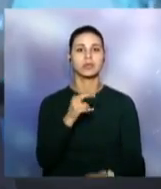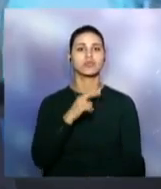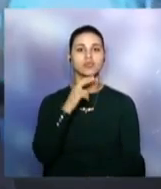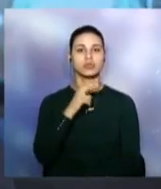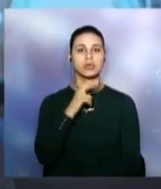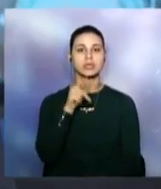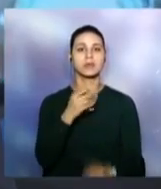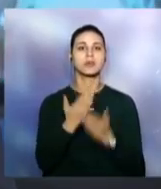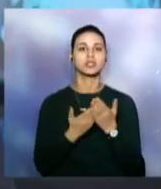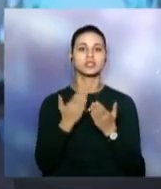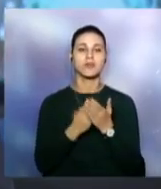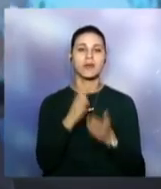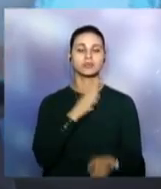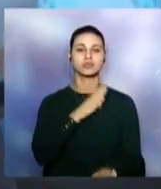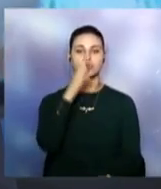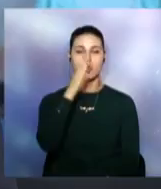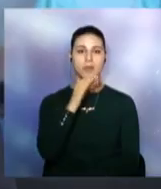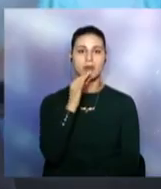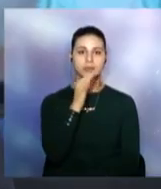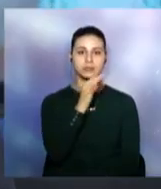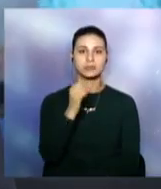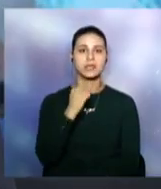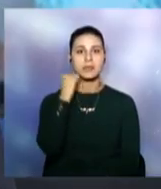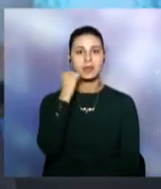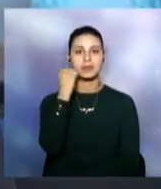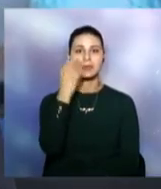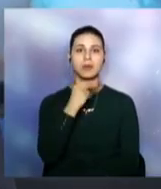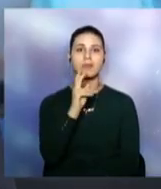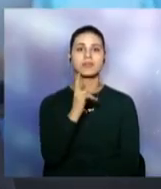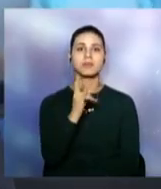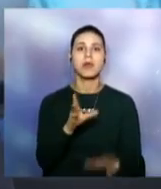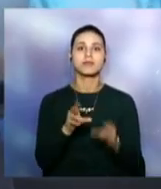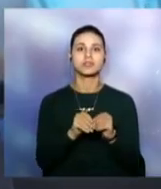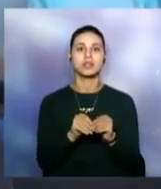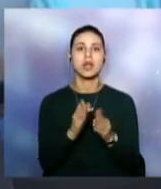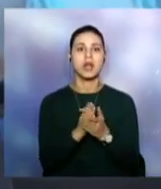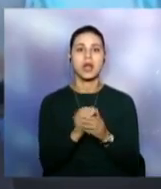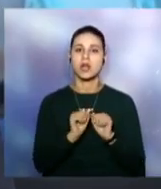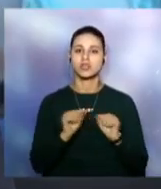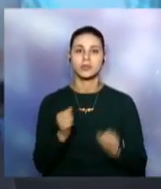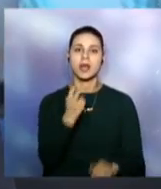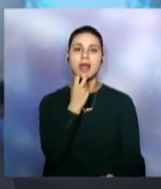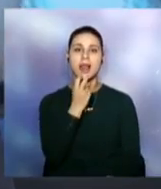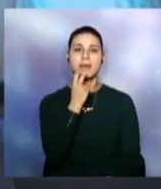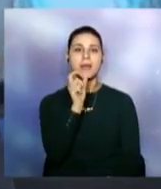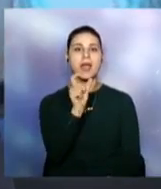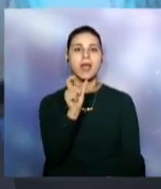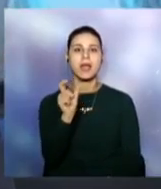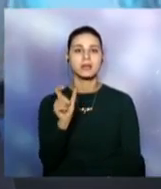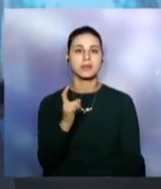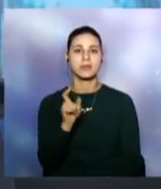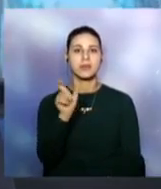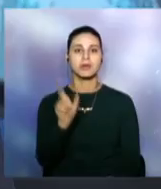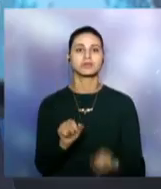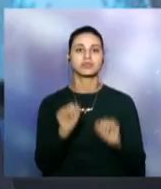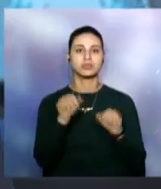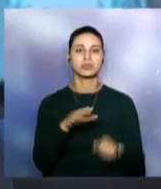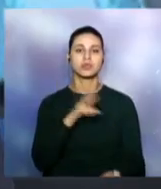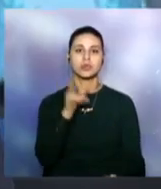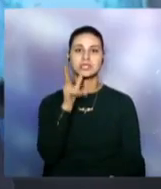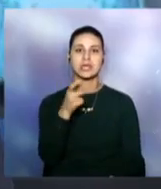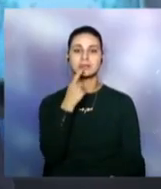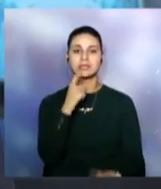ეს რჩევა მშობლებს, ბებიებს, ბაბუებს, ვინც ბავშვთან ახლოს არის, მოაშორონ ის, რადგან შეიძლება ბავშვი 3